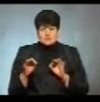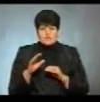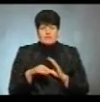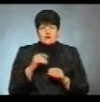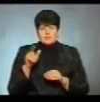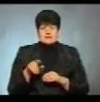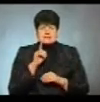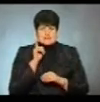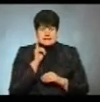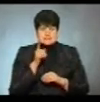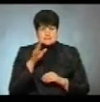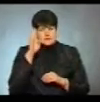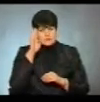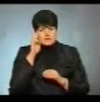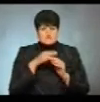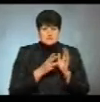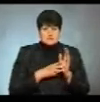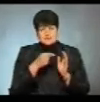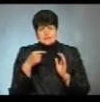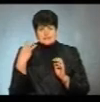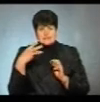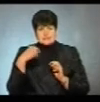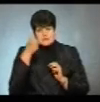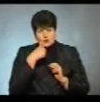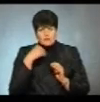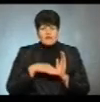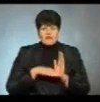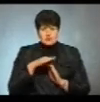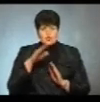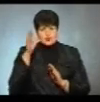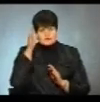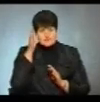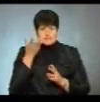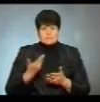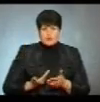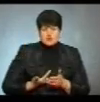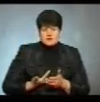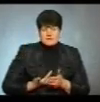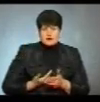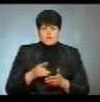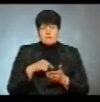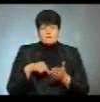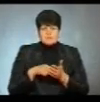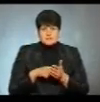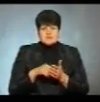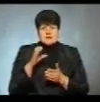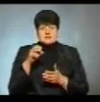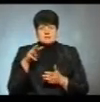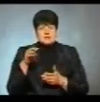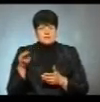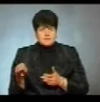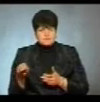– це юнак віком 18-30 років з вищою освітою, який проживає в місті Семете, це